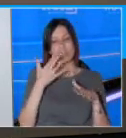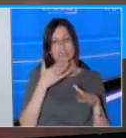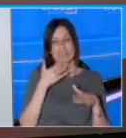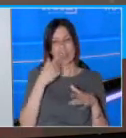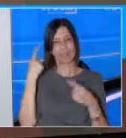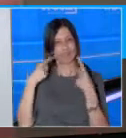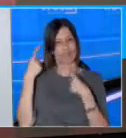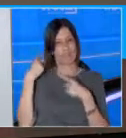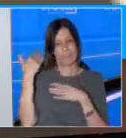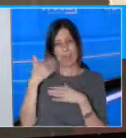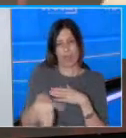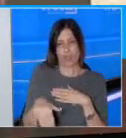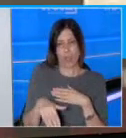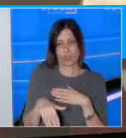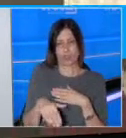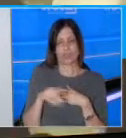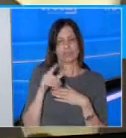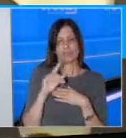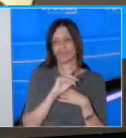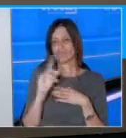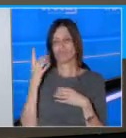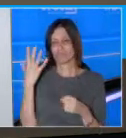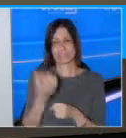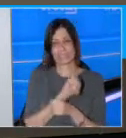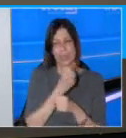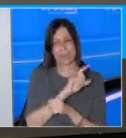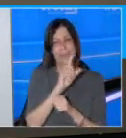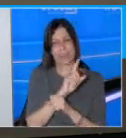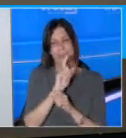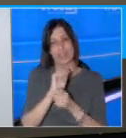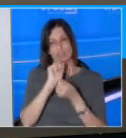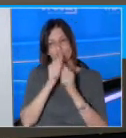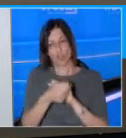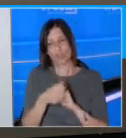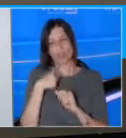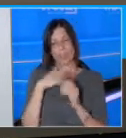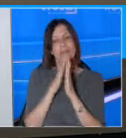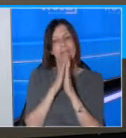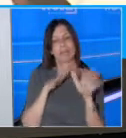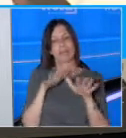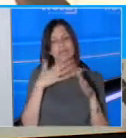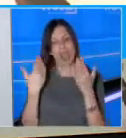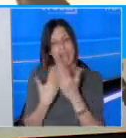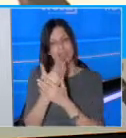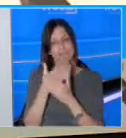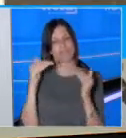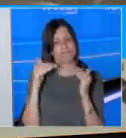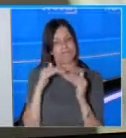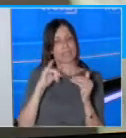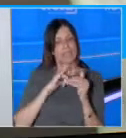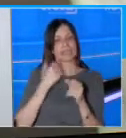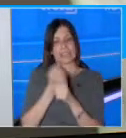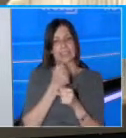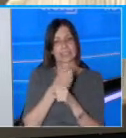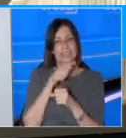בשנים האחרונות, שלא הצלחנו בינתיים לשנות אותה, ואני מקווה שממשלה חדשה, ראויה, עניינית, תעשה,